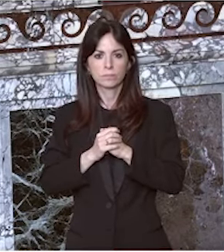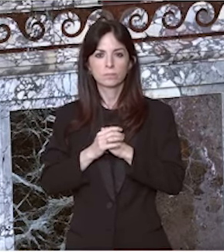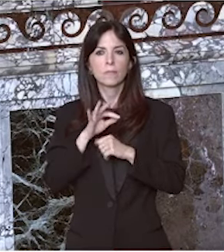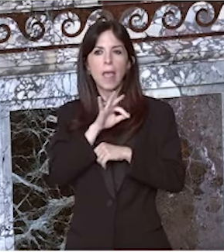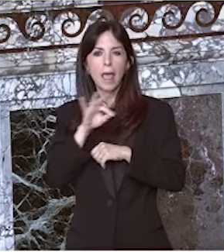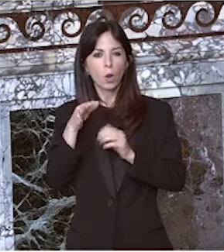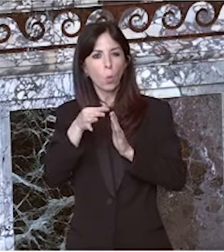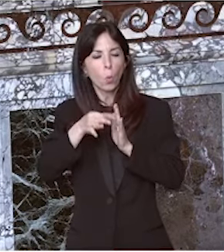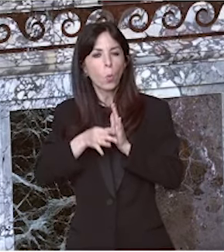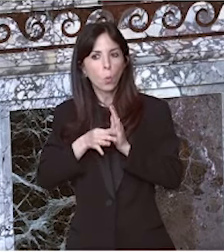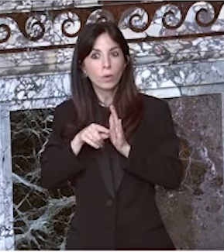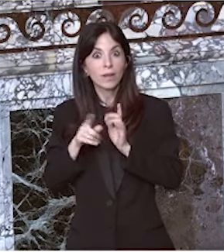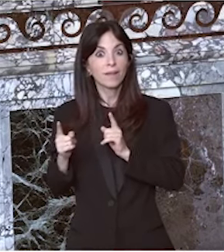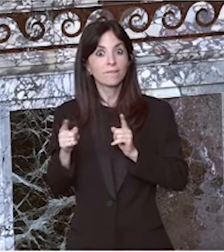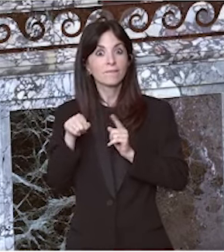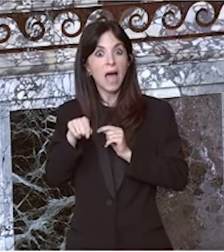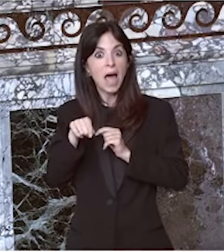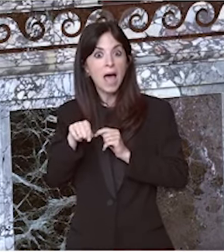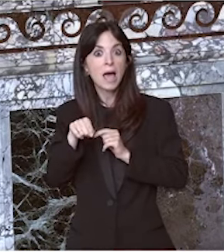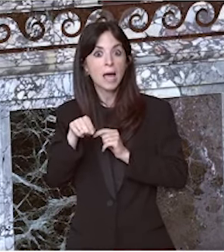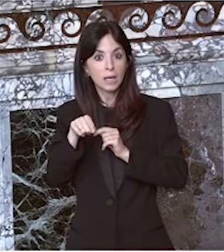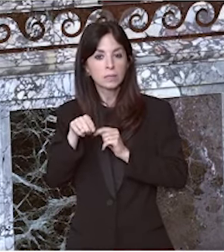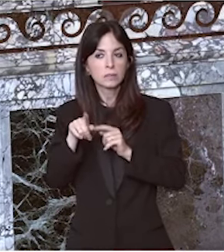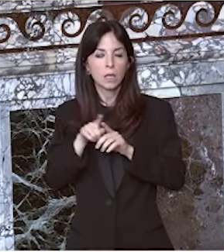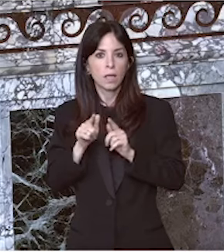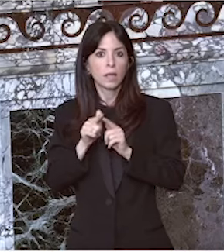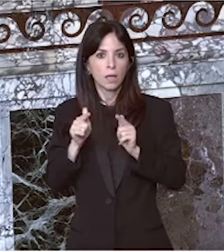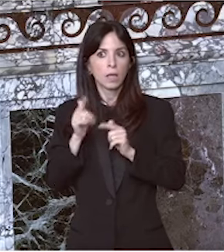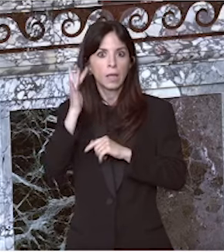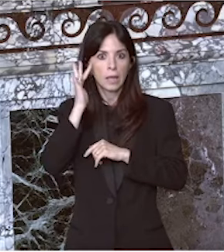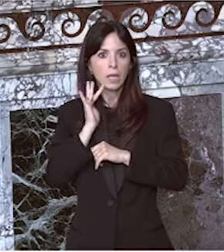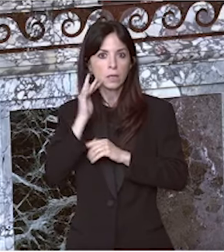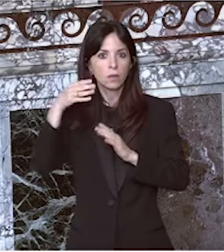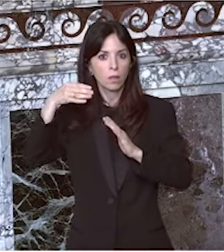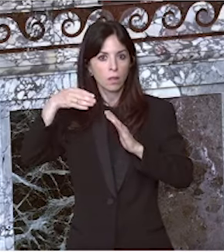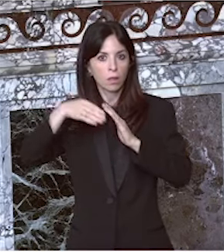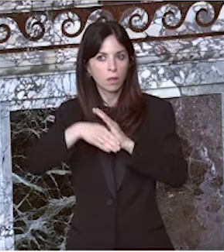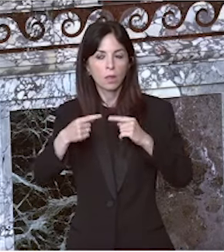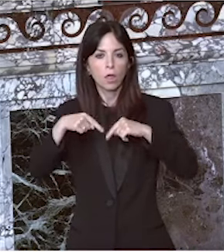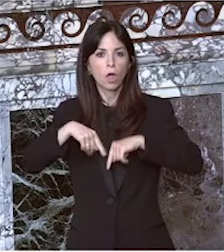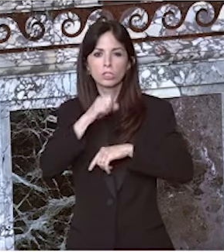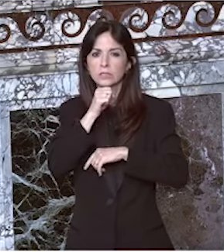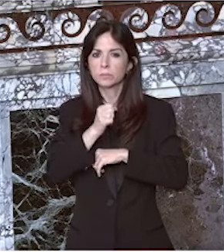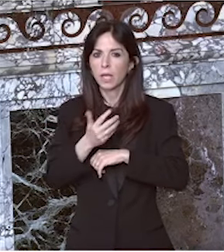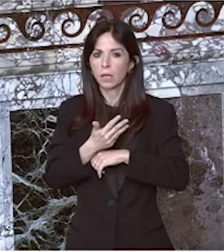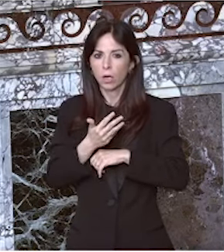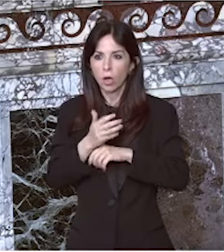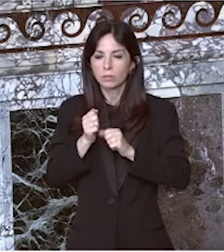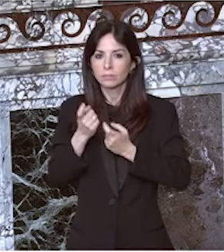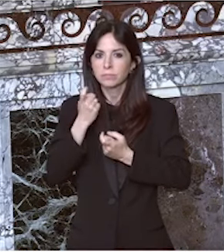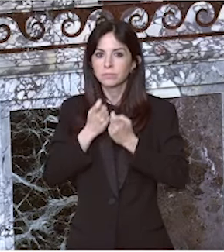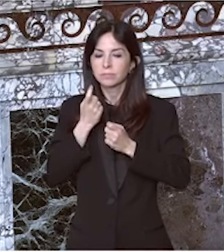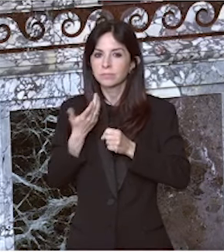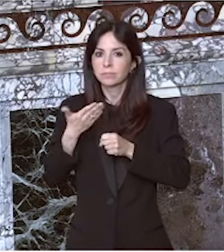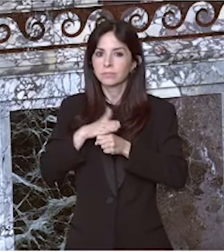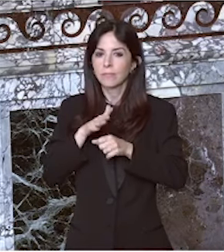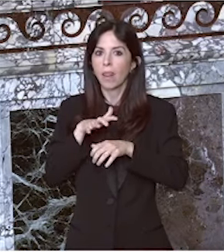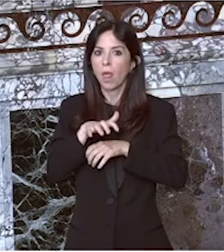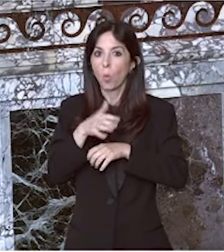Alcuni degli indicatori che in quella fase alimentavano i timori di declino sembrano oggi dirci che un'inversione di tendenza è